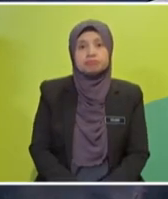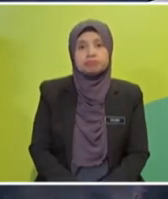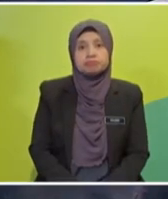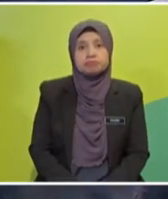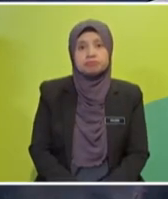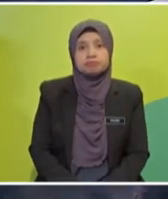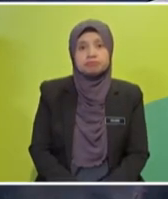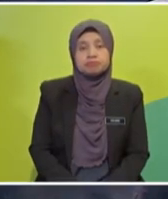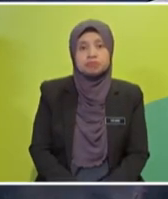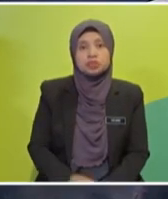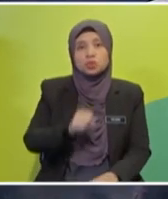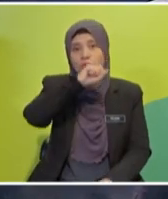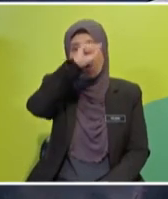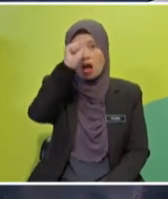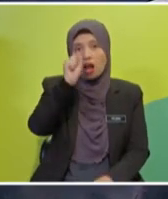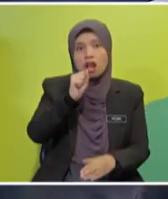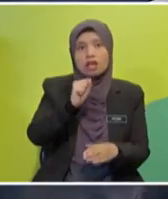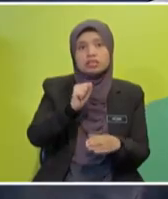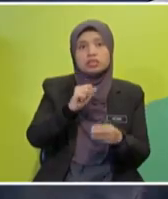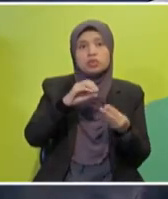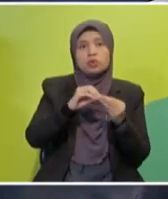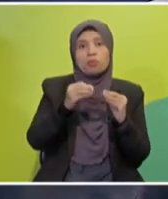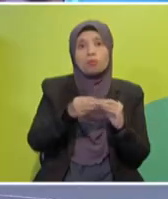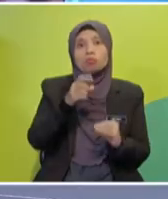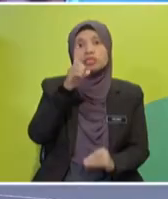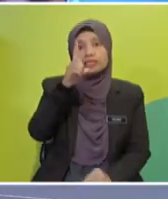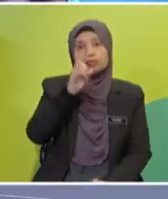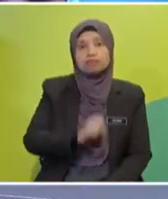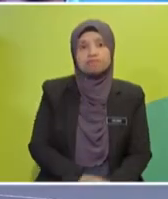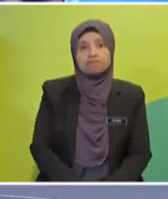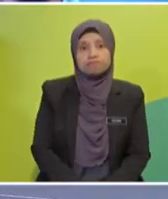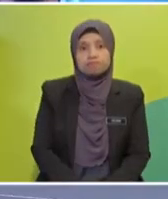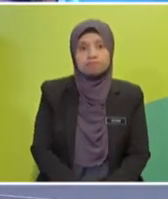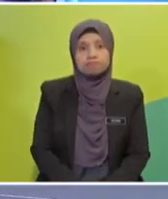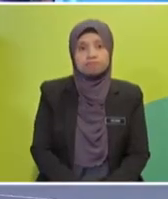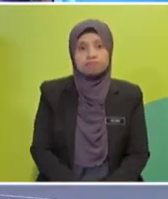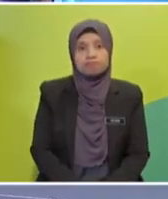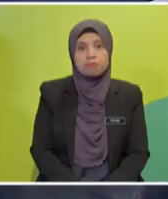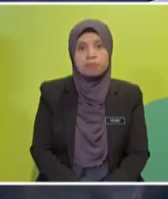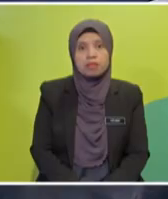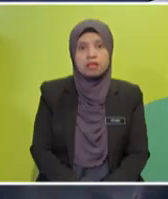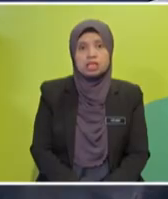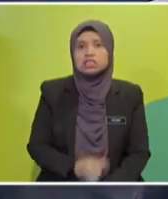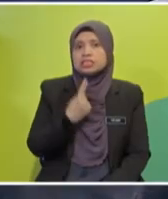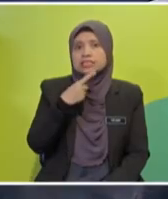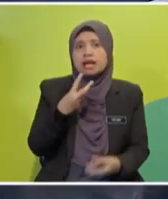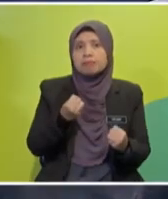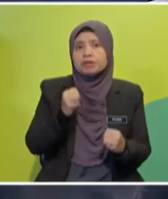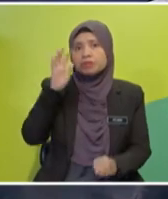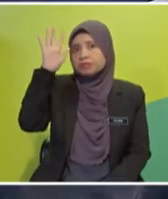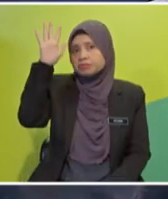Okey, soalan untuk nombor 1. Soalan nombor 1. Okey, siapa yang nak jawab?